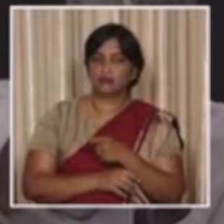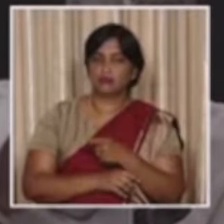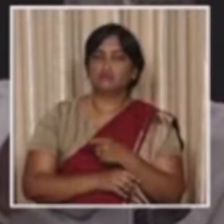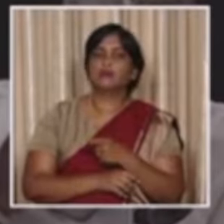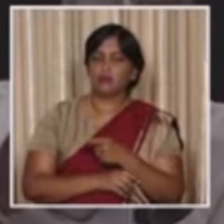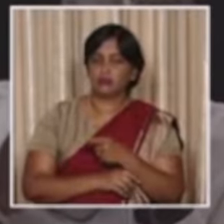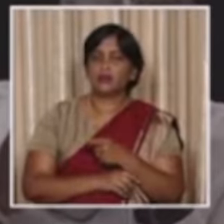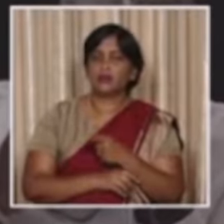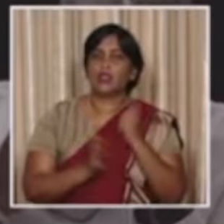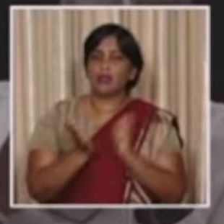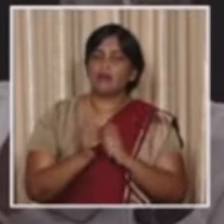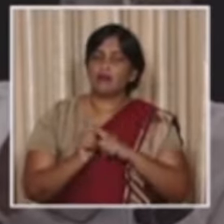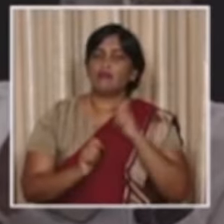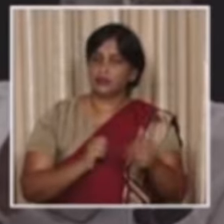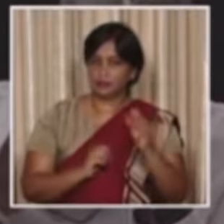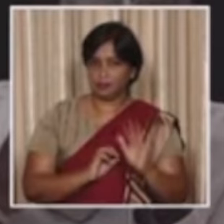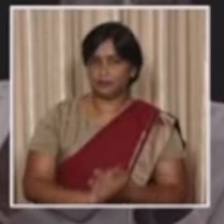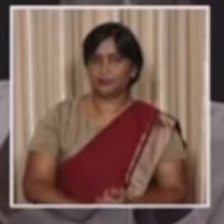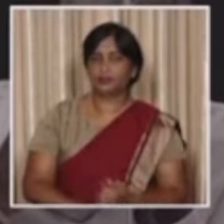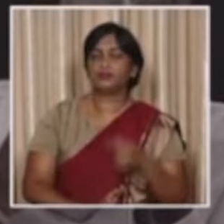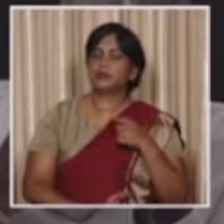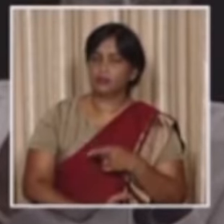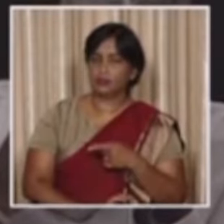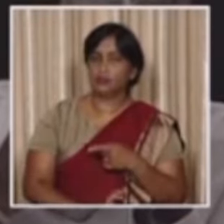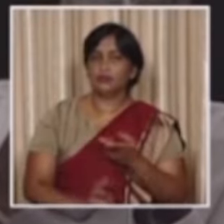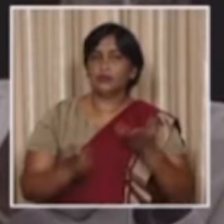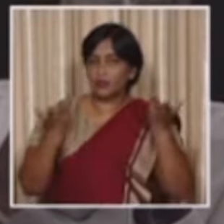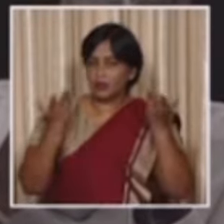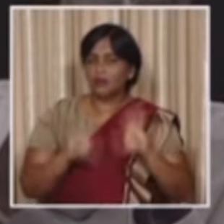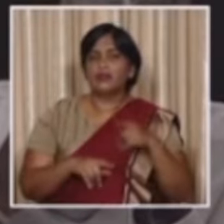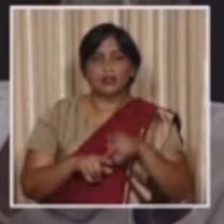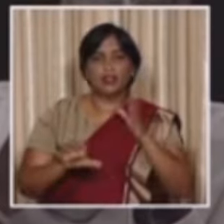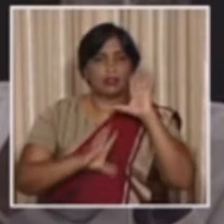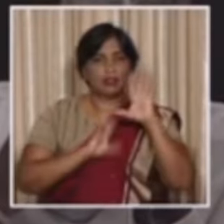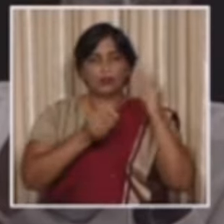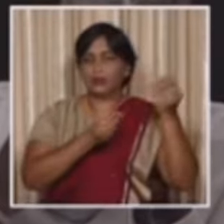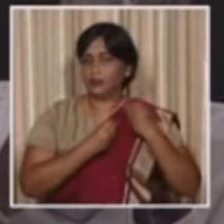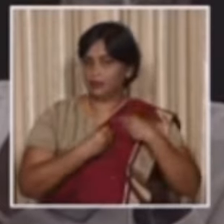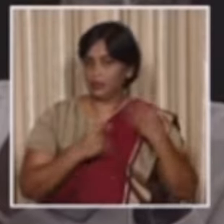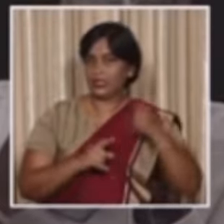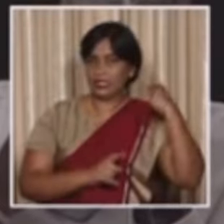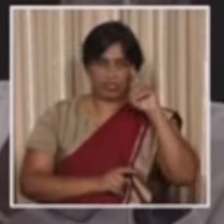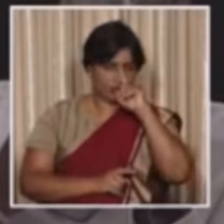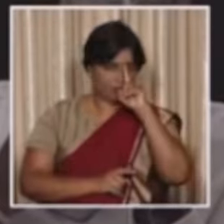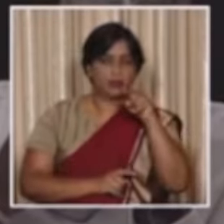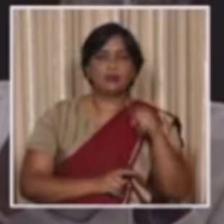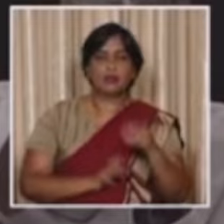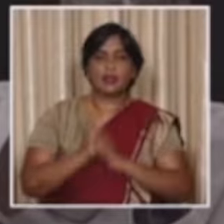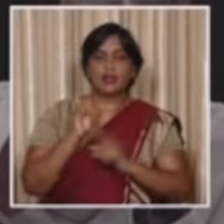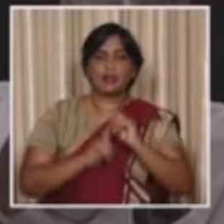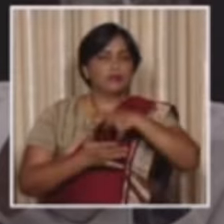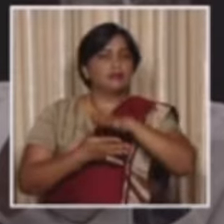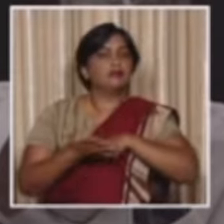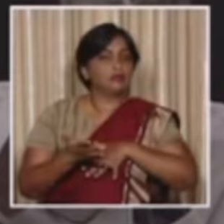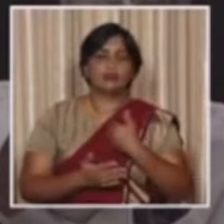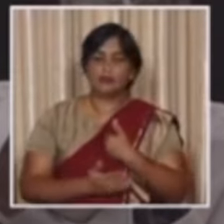මේ ණය මුදල දැන්ට පත්වගෙන යන්න. ඒක අවසන් කළා තිනවා. ඒකේ තොරතුරු එවලා තිනවා ගිය සතියේ. ඒකට අමාත්‍ය මණ්ඩල